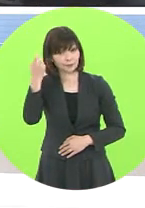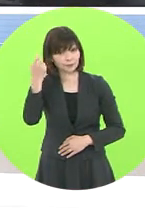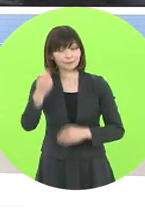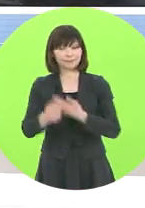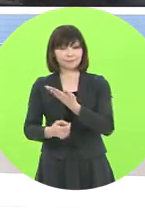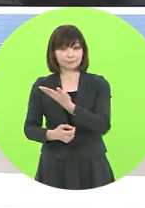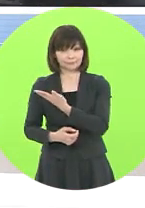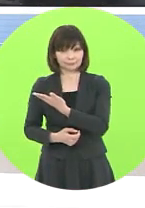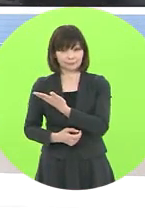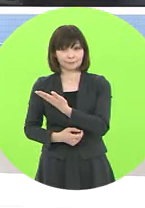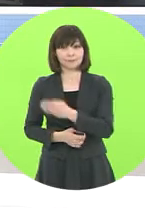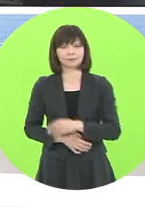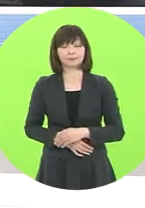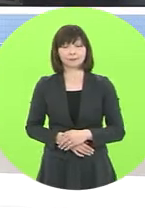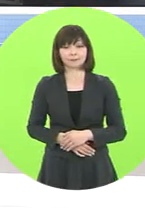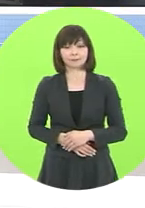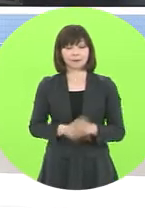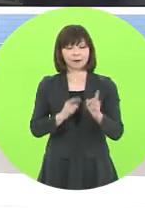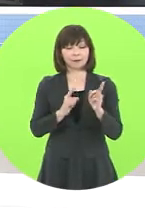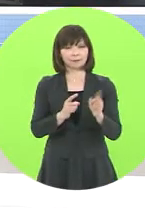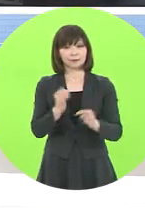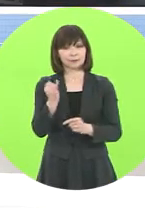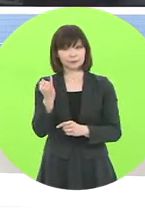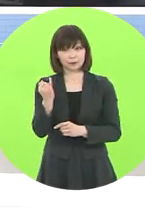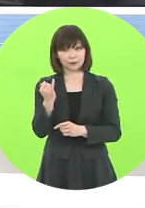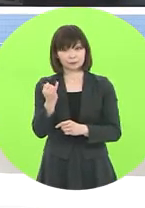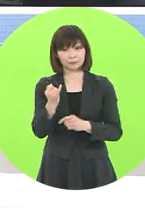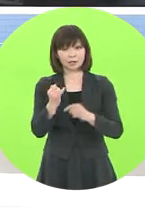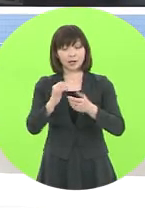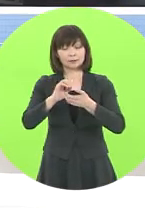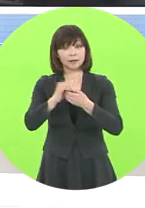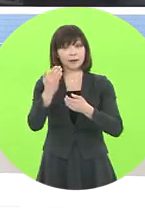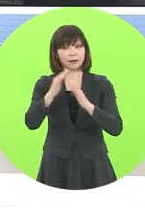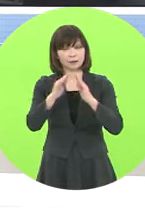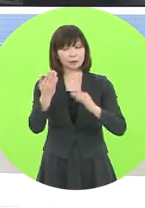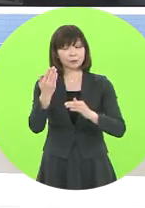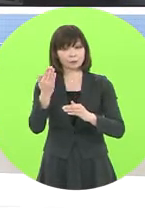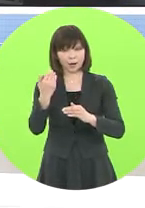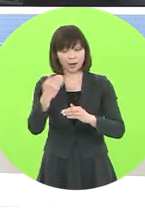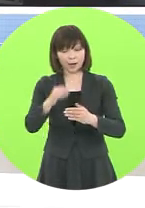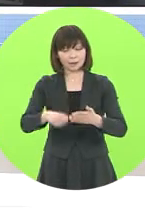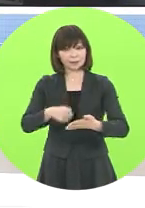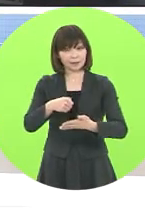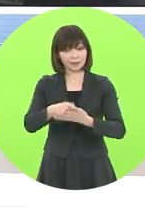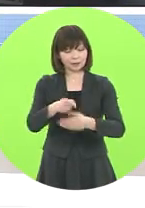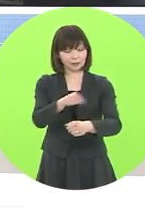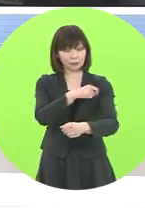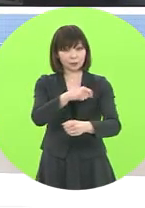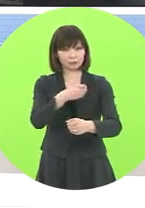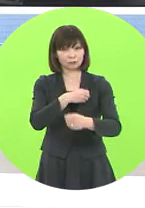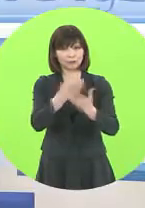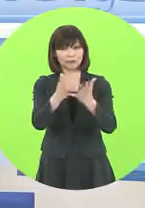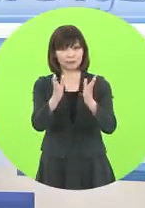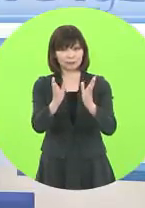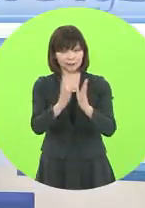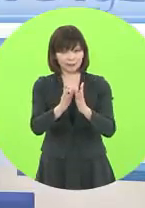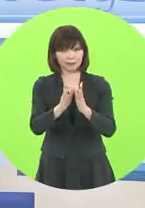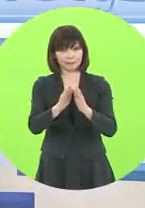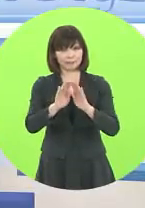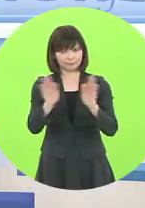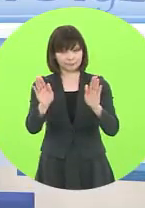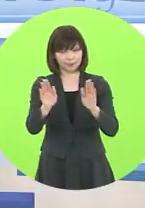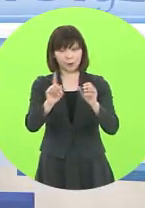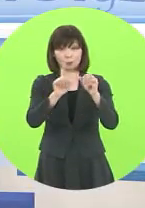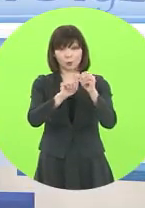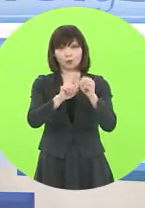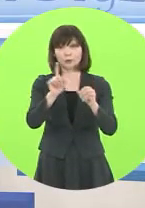ーです。加藤さん、12月定例会の前には決算特別委員会が行われましたが、この委員会の目